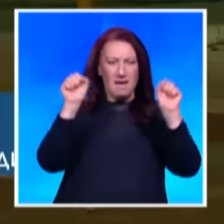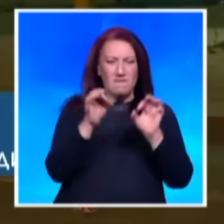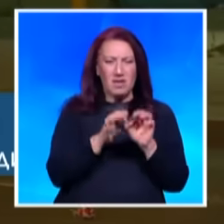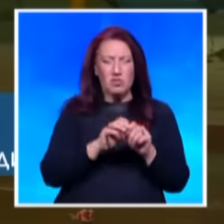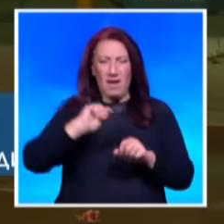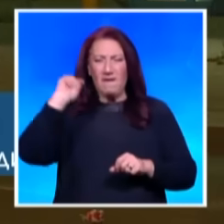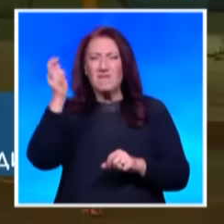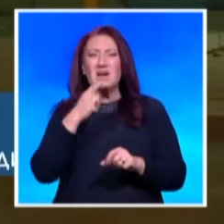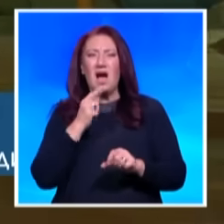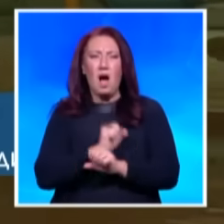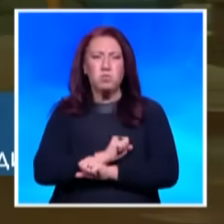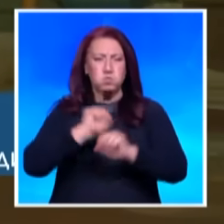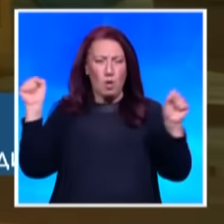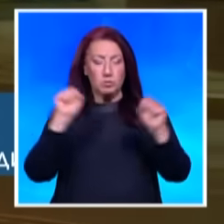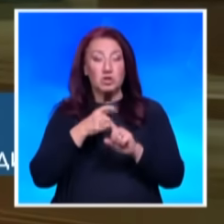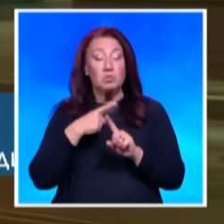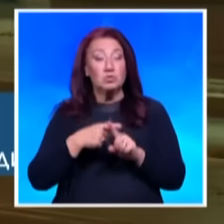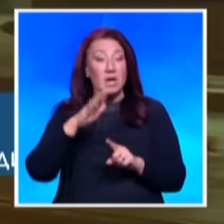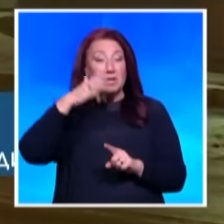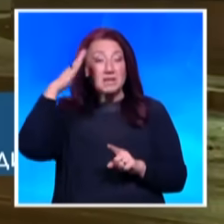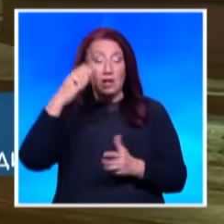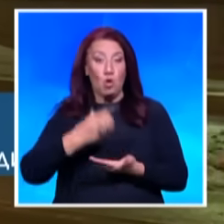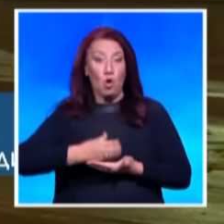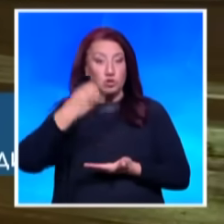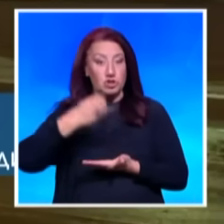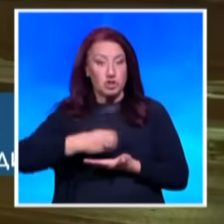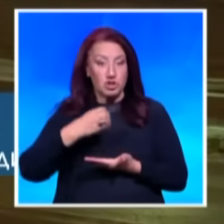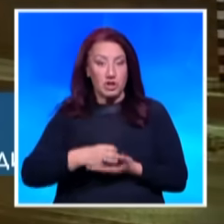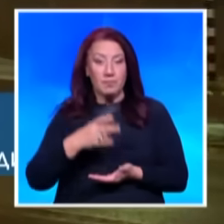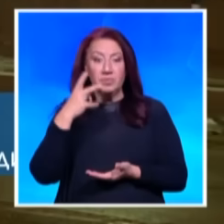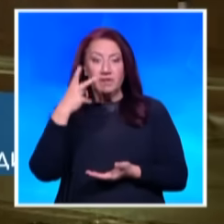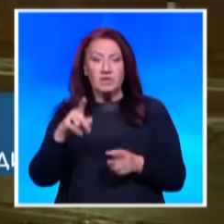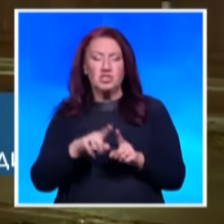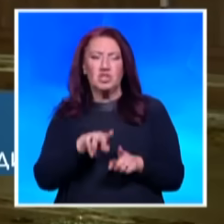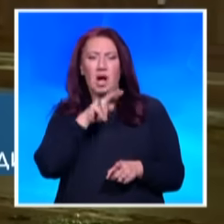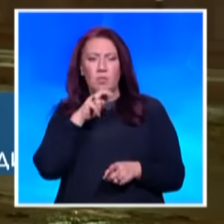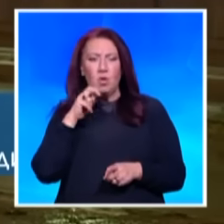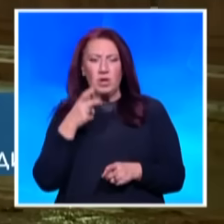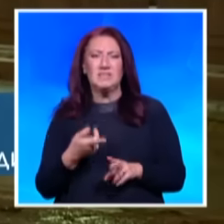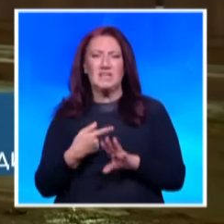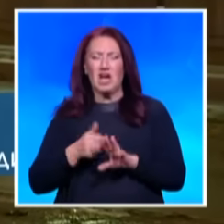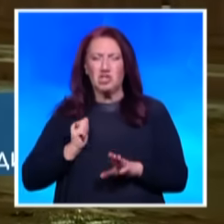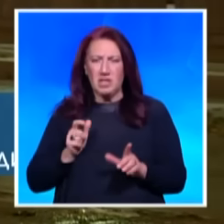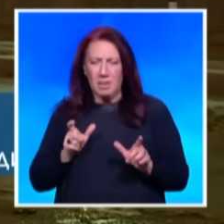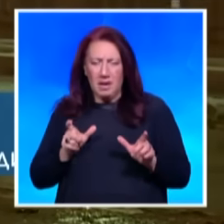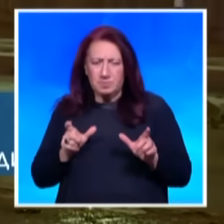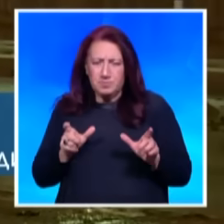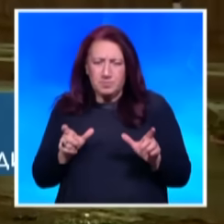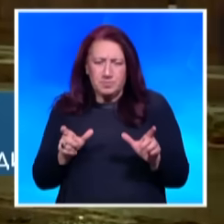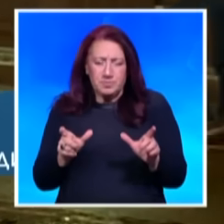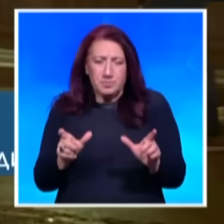също така и с стъклени шишета. Органите на реда виждате в момента и полиция, и жандармерия се насочва на там. Изключително